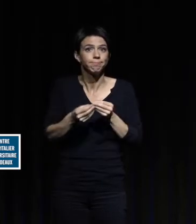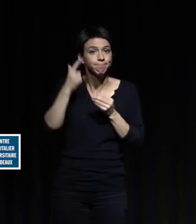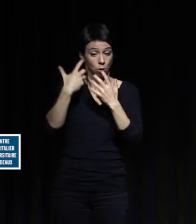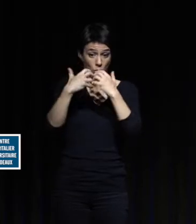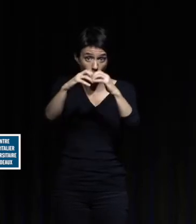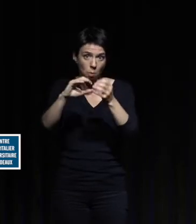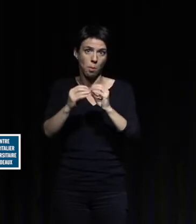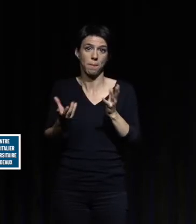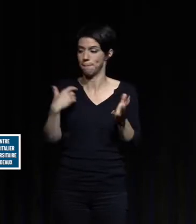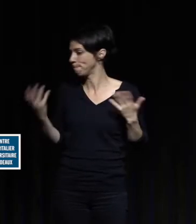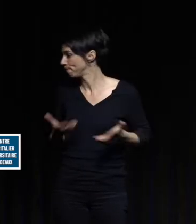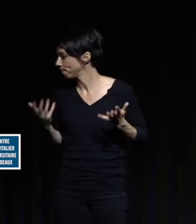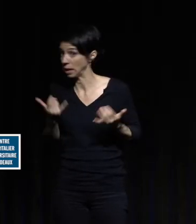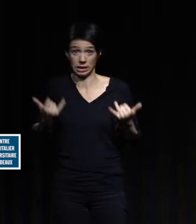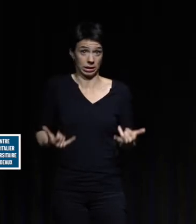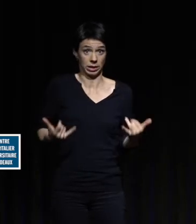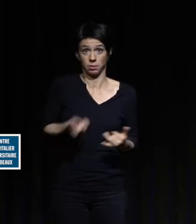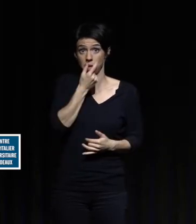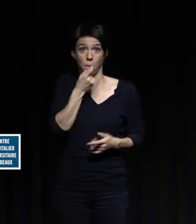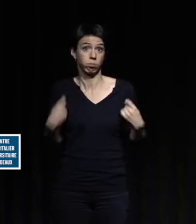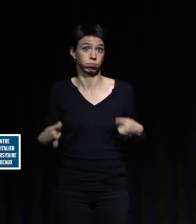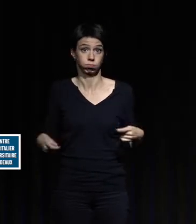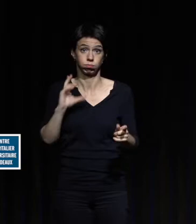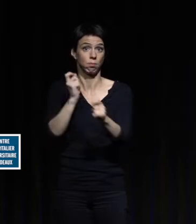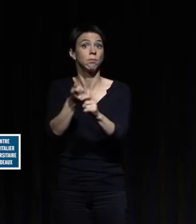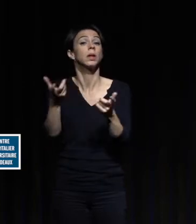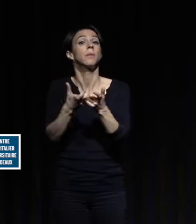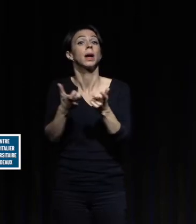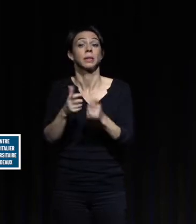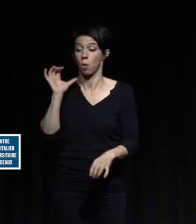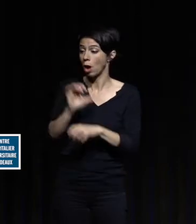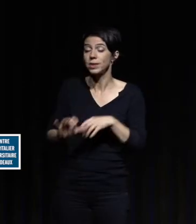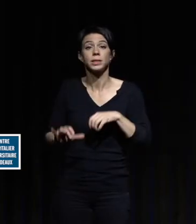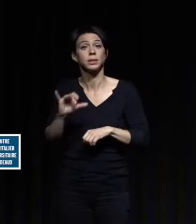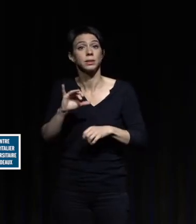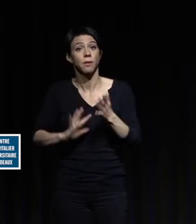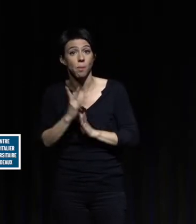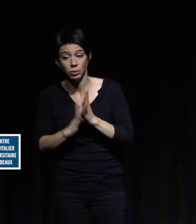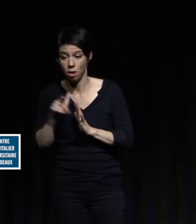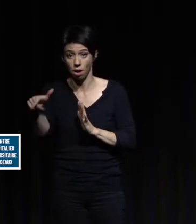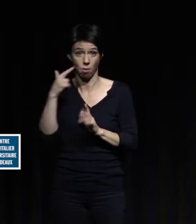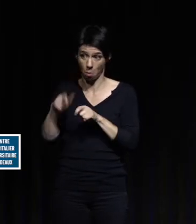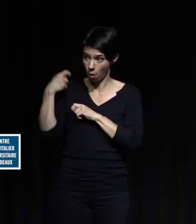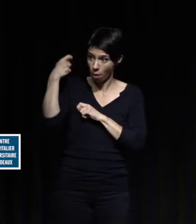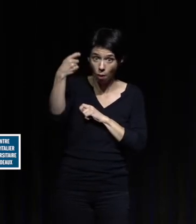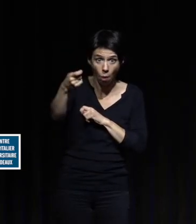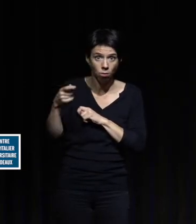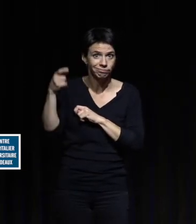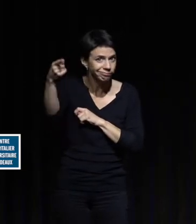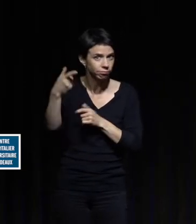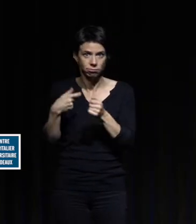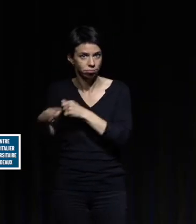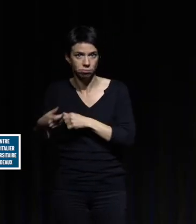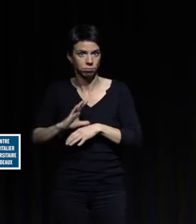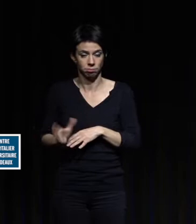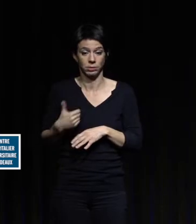là-dessus. Les anti-inflammatoires au long cours ne sont pas recommandés. Et les autres médicaments que vous voyez en bas sont des traitements utilisés pour les douleurs au